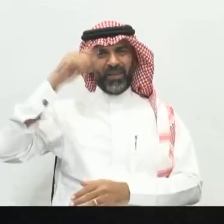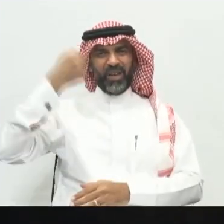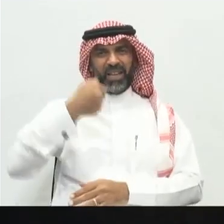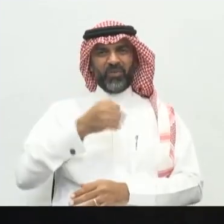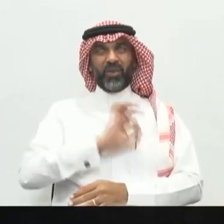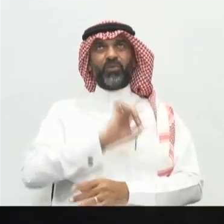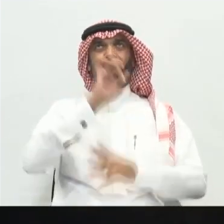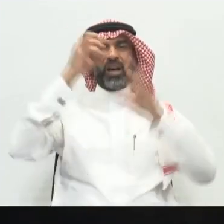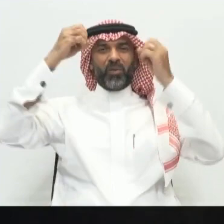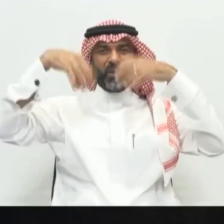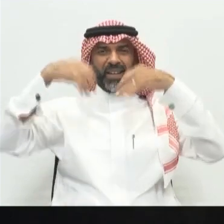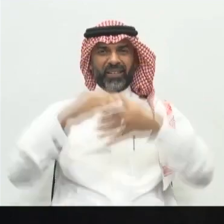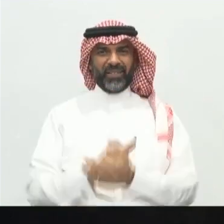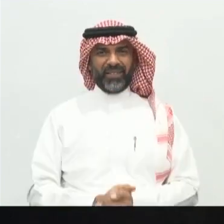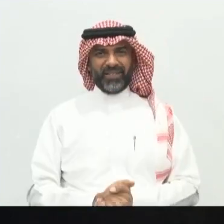عليكم ورحمه الله وبركاته